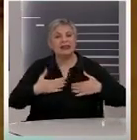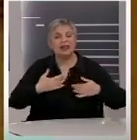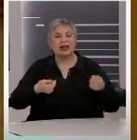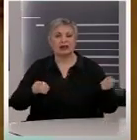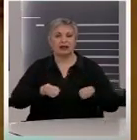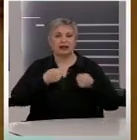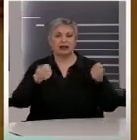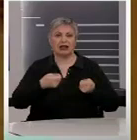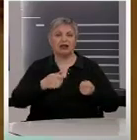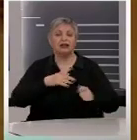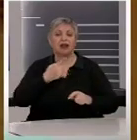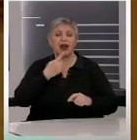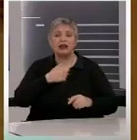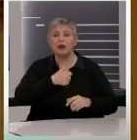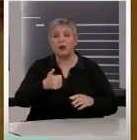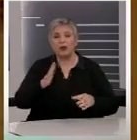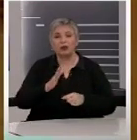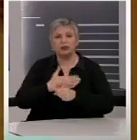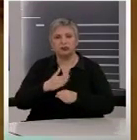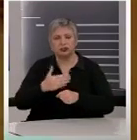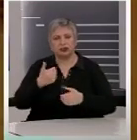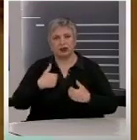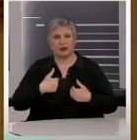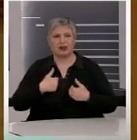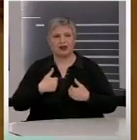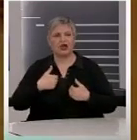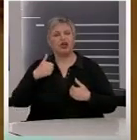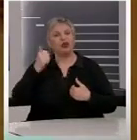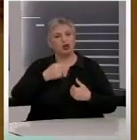με την καταστροφολογία, νομίζω αυτή η πορεία,